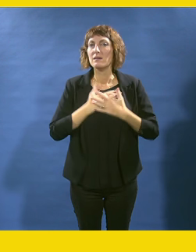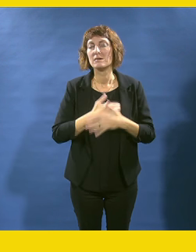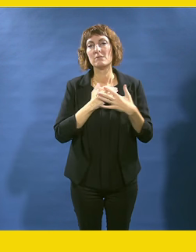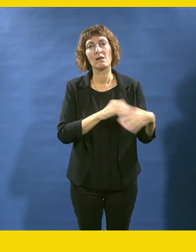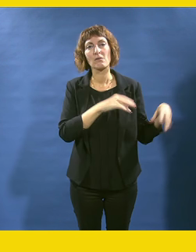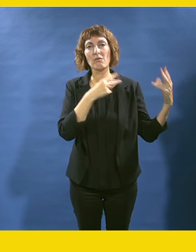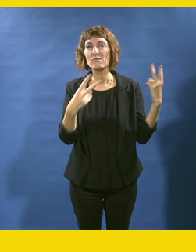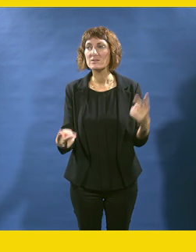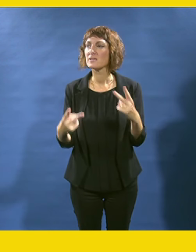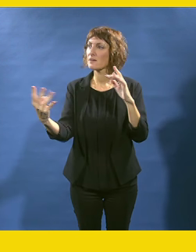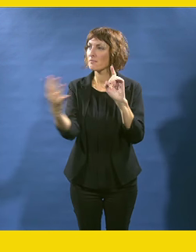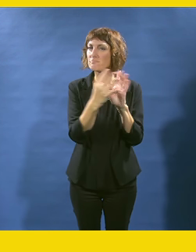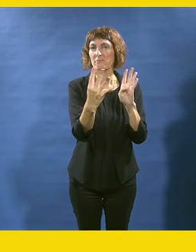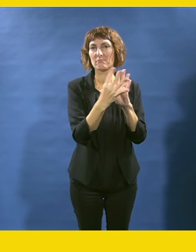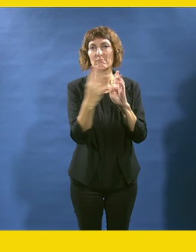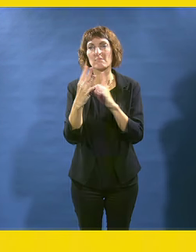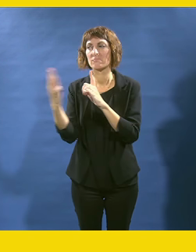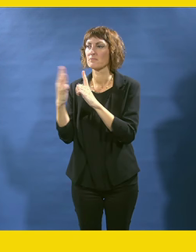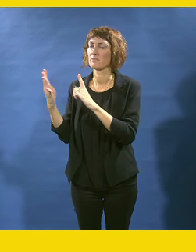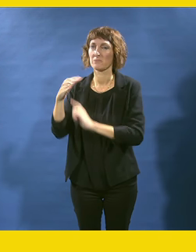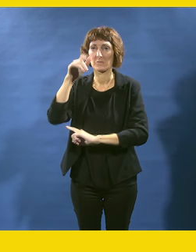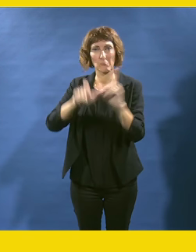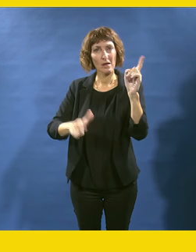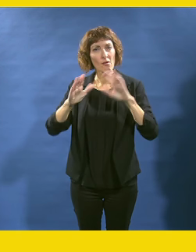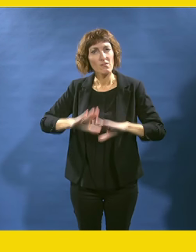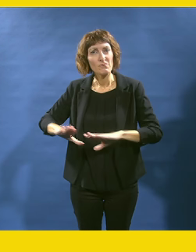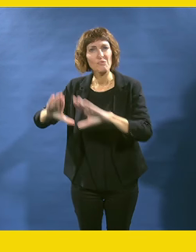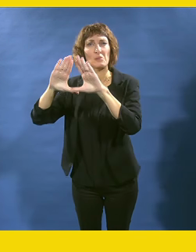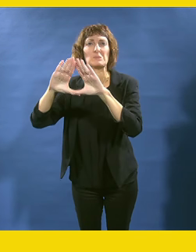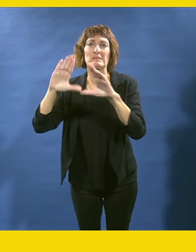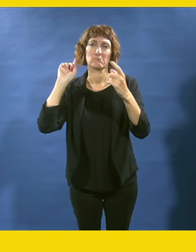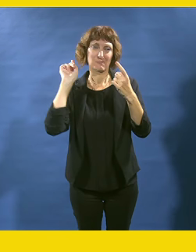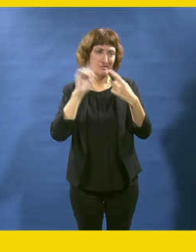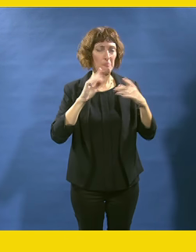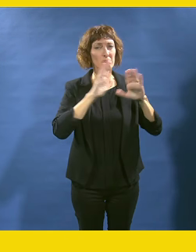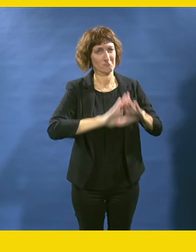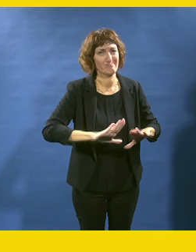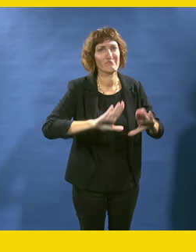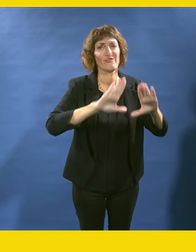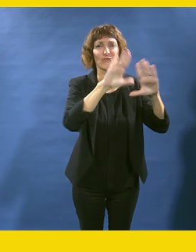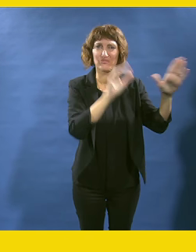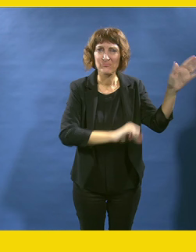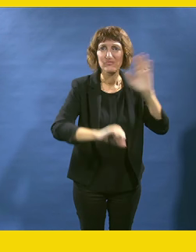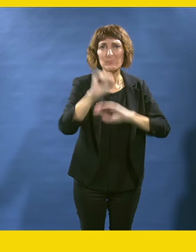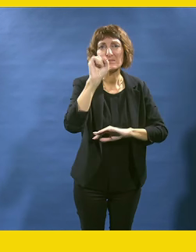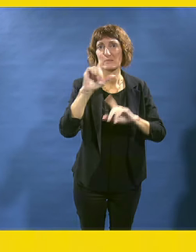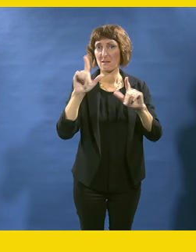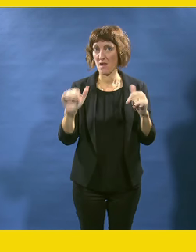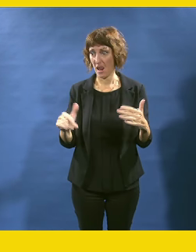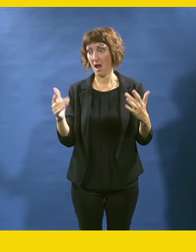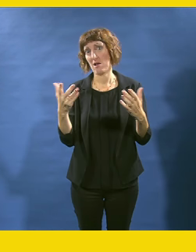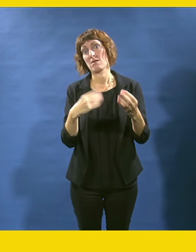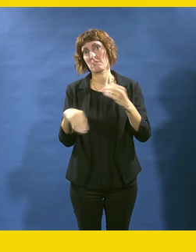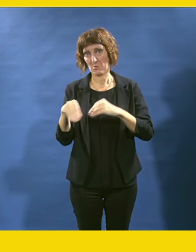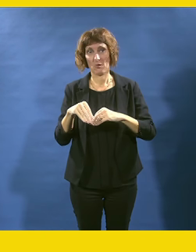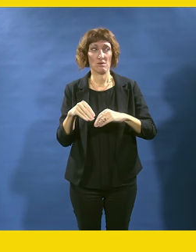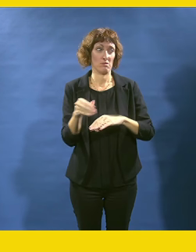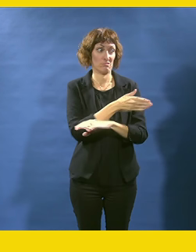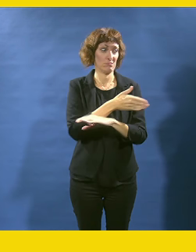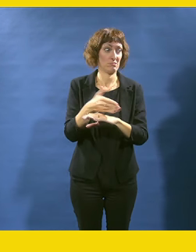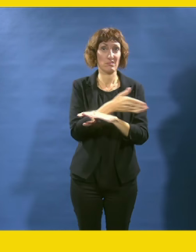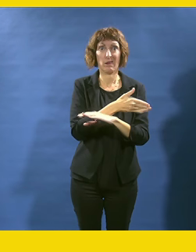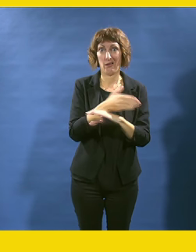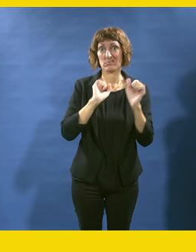avec des féministes sur des sujets féministes dans une ville écologiste en plein milieu des discussions budgétaires